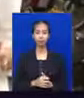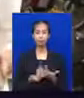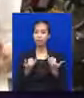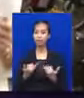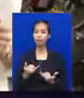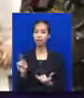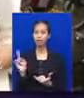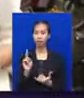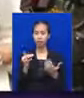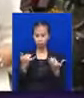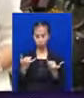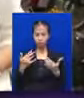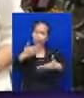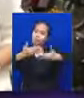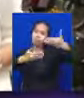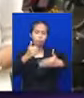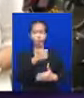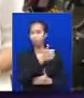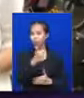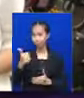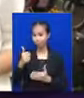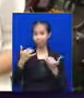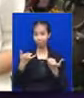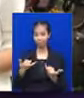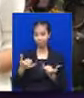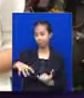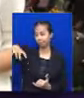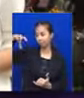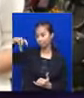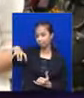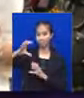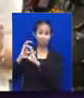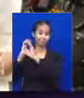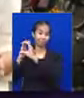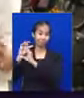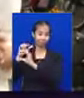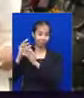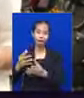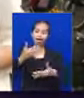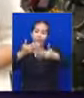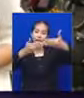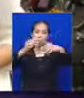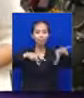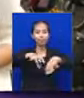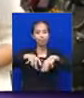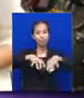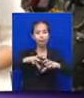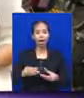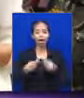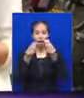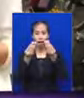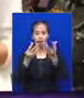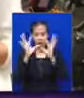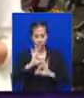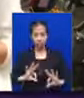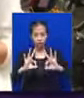ะคุณผู้ชมคะและนี่ก็เป็นอีกหนึ่งกิจกรรมดีๆนะคะที่ทางด้านกรมการขนส่งทางบกนั้นจัดขึ้นแล้วก็ให้ความสำคัญในเรื่องของความปลอดภัยของตัวร